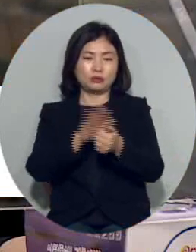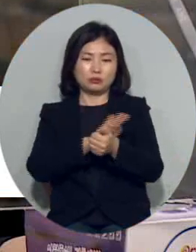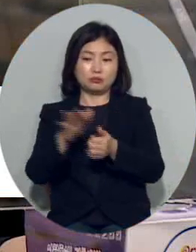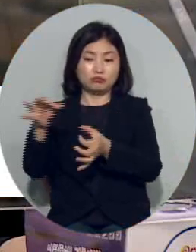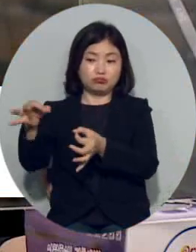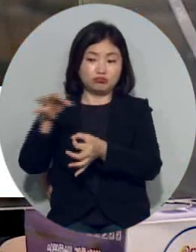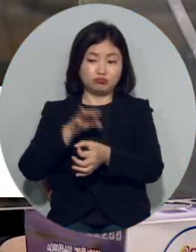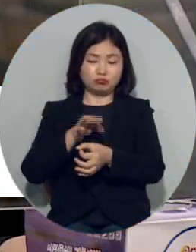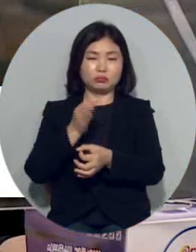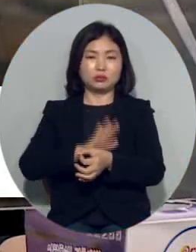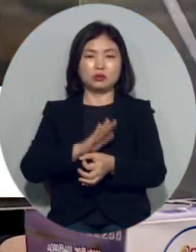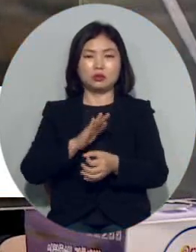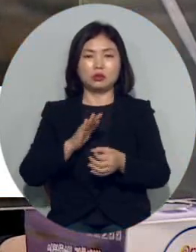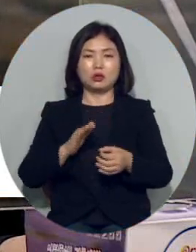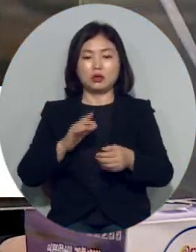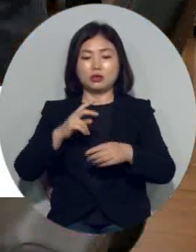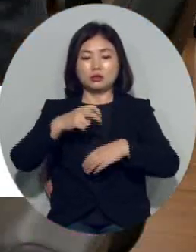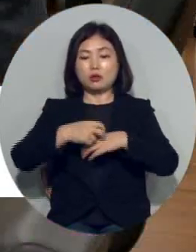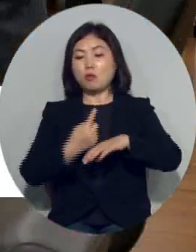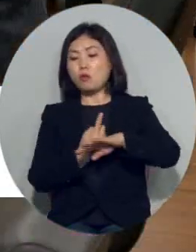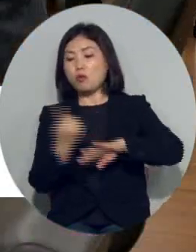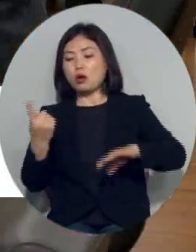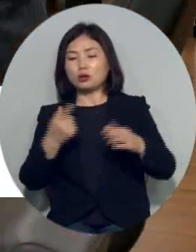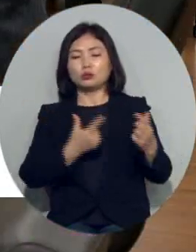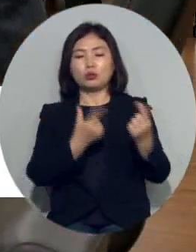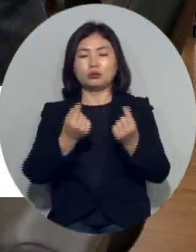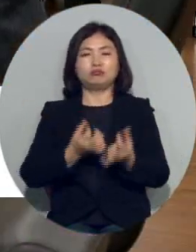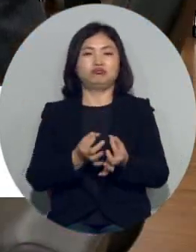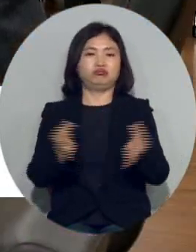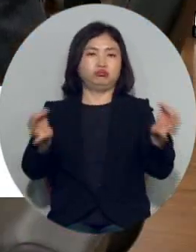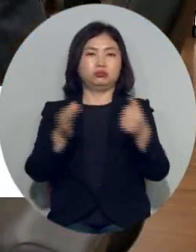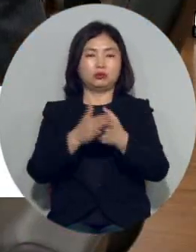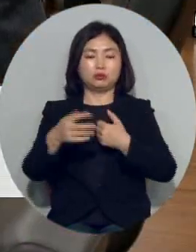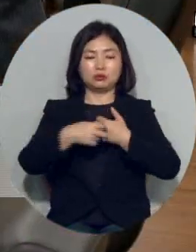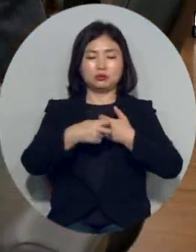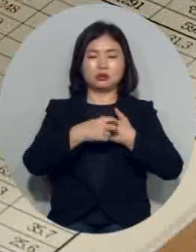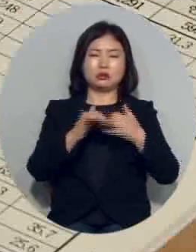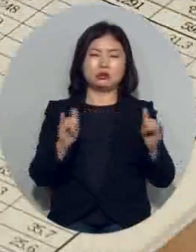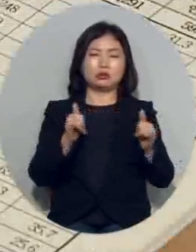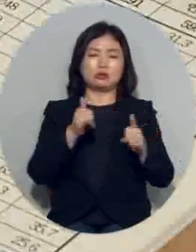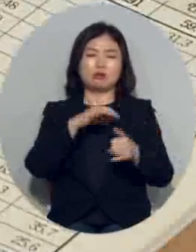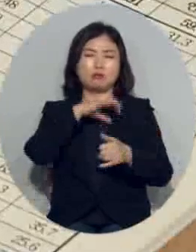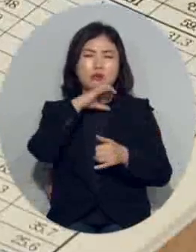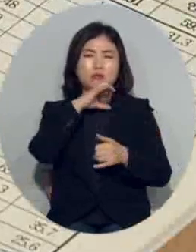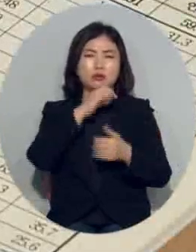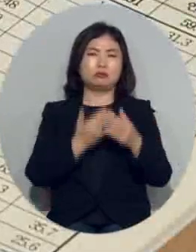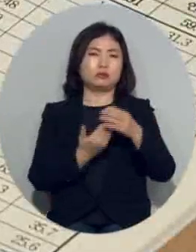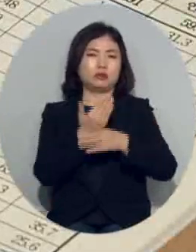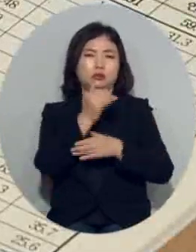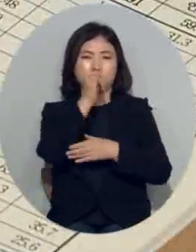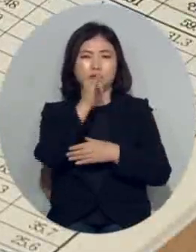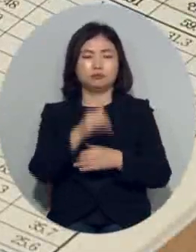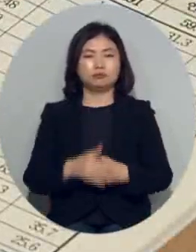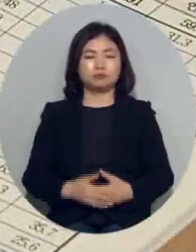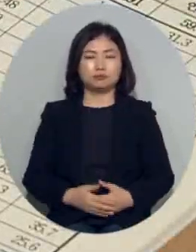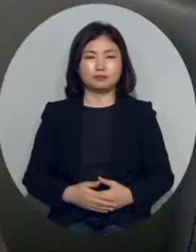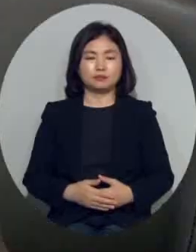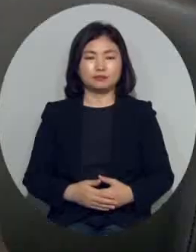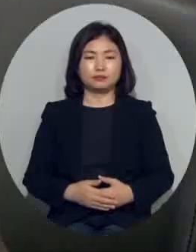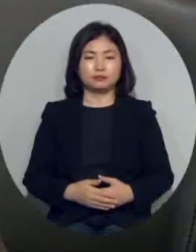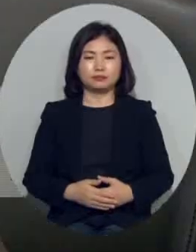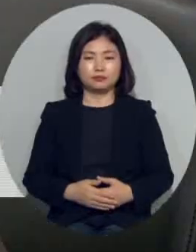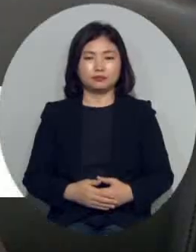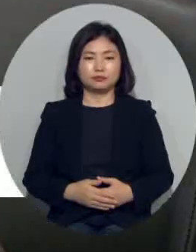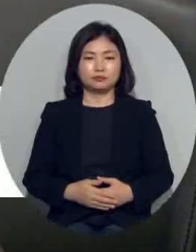지원금이 내려왔는데 비의료진에게도 똑같이 지급돼 의료진들의 불만을 키웠다는 지적이 제기됐습니다. 왜 그